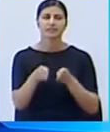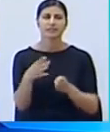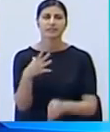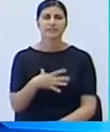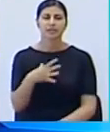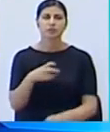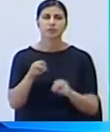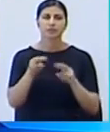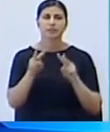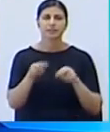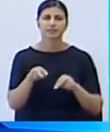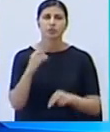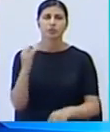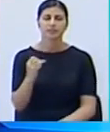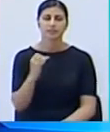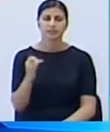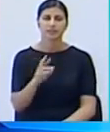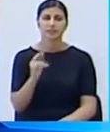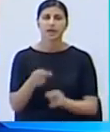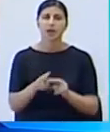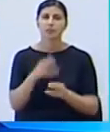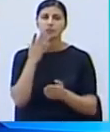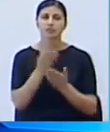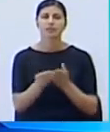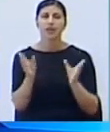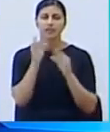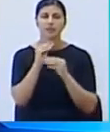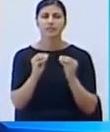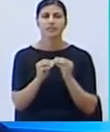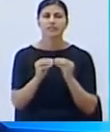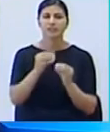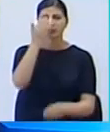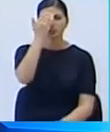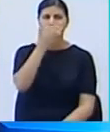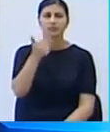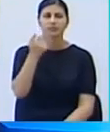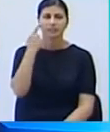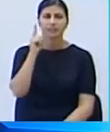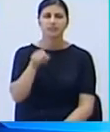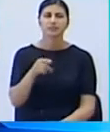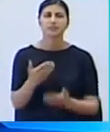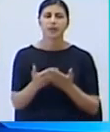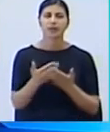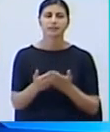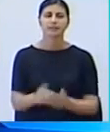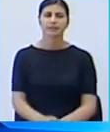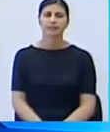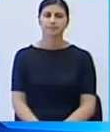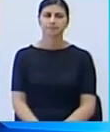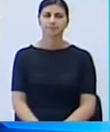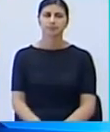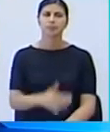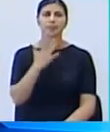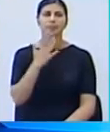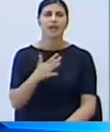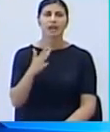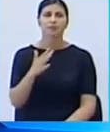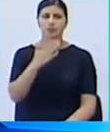საქართველოს სპეციფიკური ინტერესები და ამას ჩვენ ვახერხებდით იგივე საზოგადოებას ახსოვს თუნდაც ევროპის